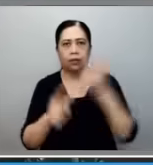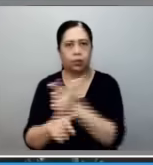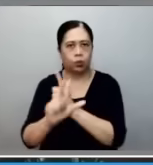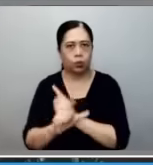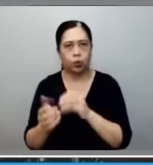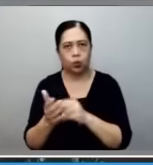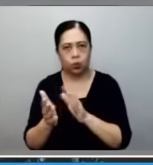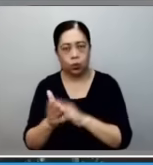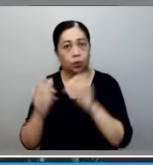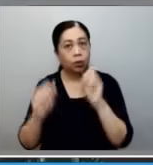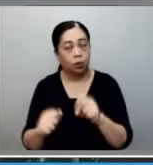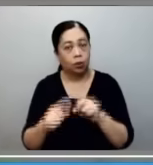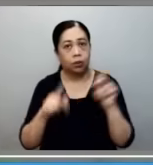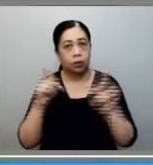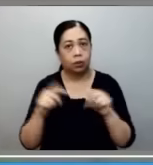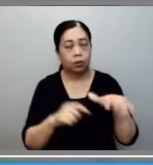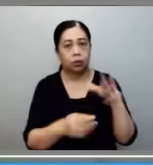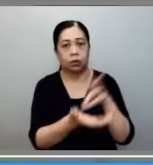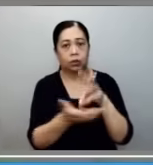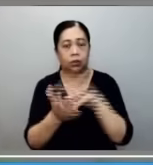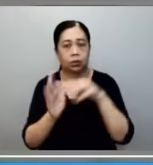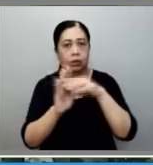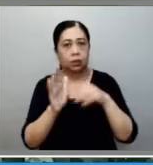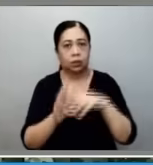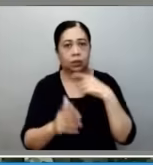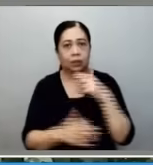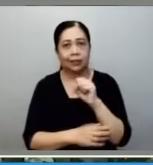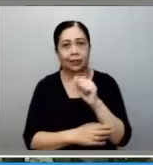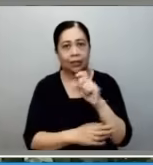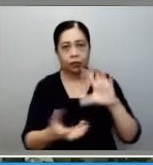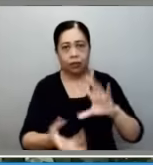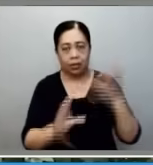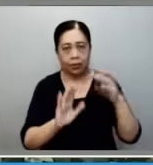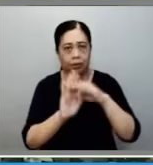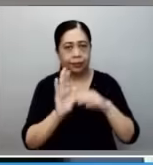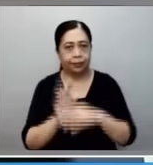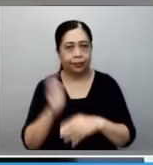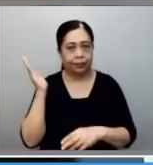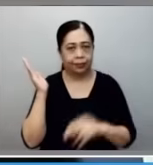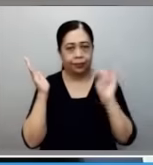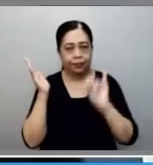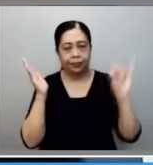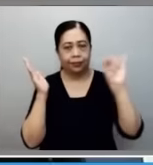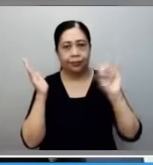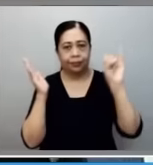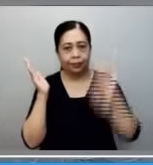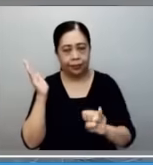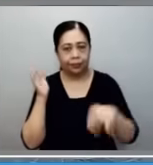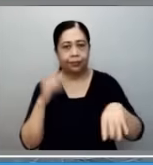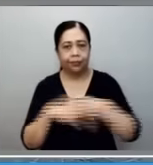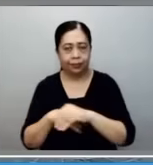po dyan ang mga residente sa mga lugar na nagdeklara ng state of calamity, gaya po ng sa Ilocos Norte, Ilocos Sur,